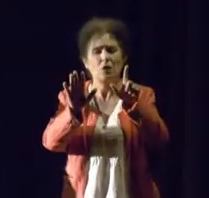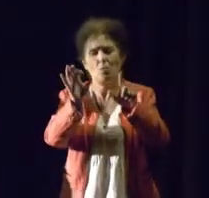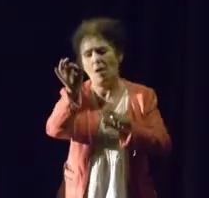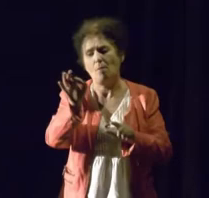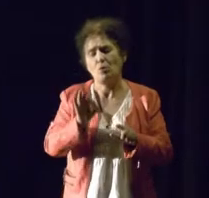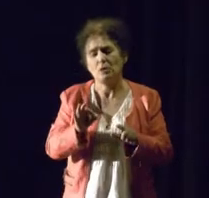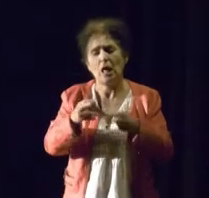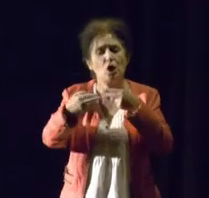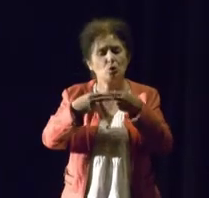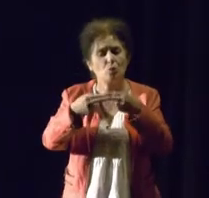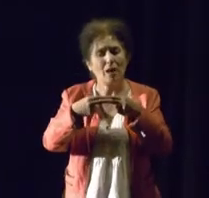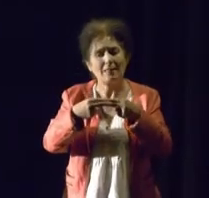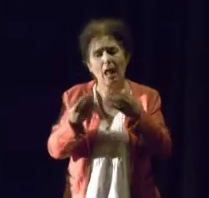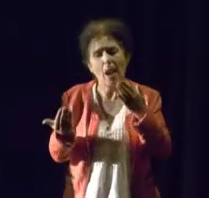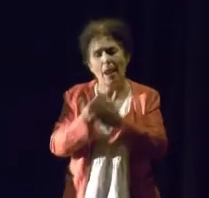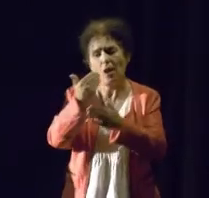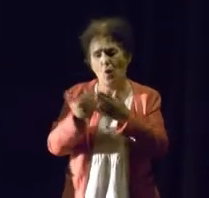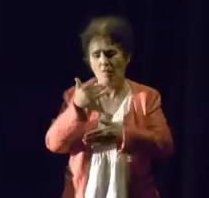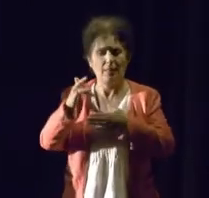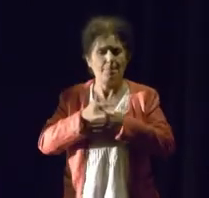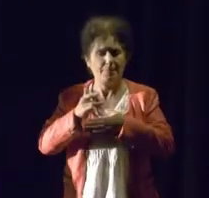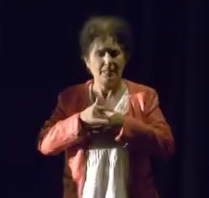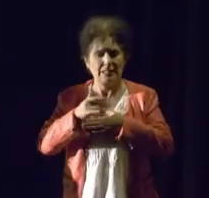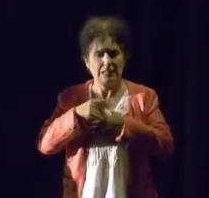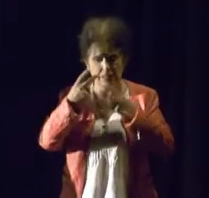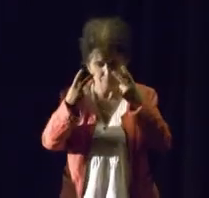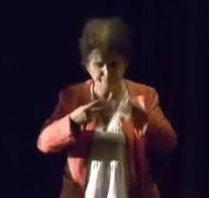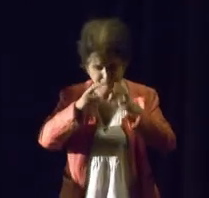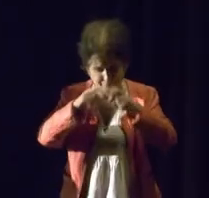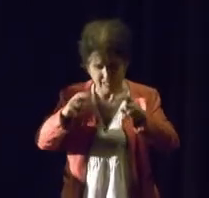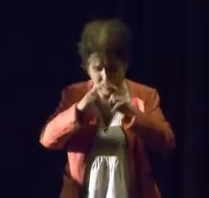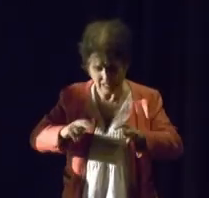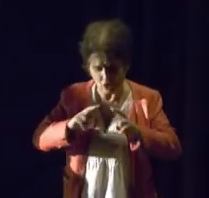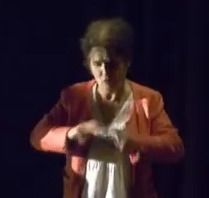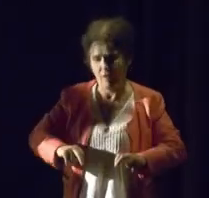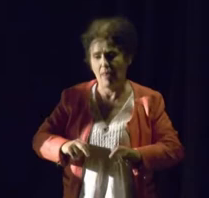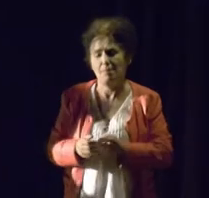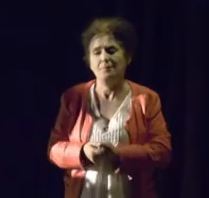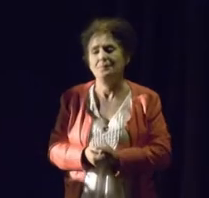0,7% според најновите медицински истражувања.